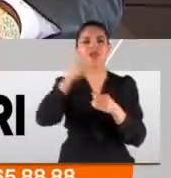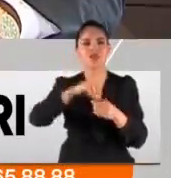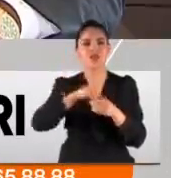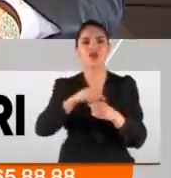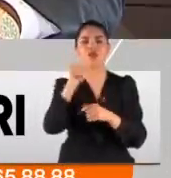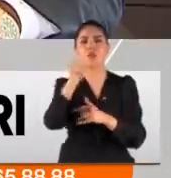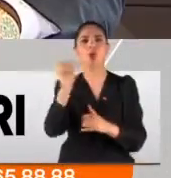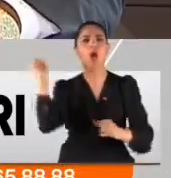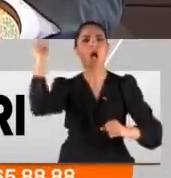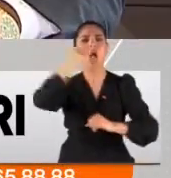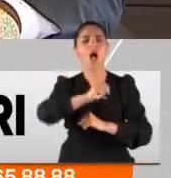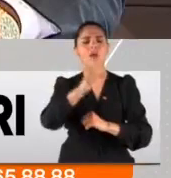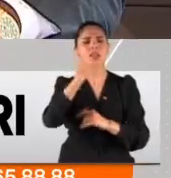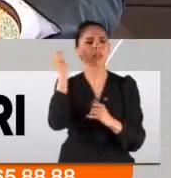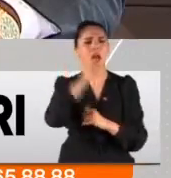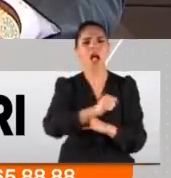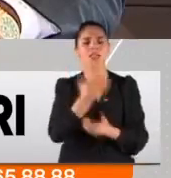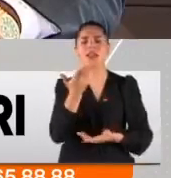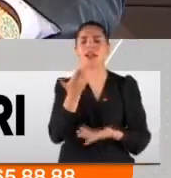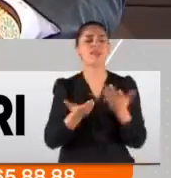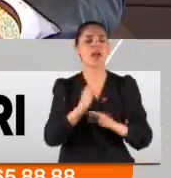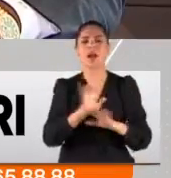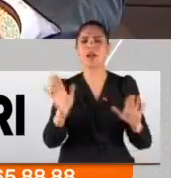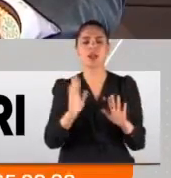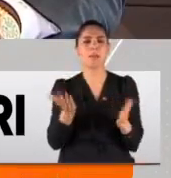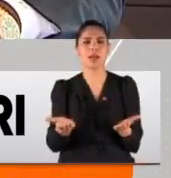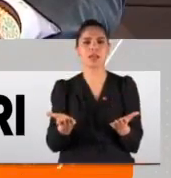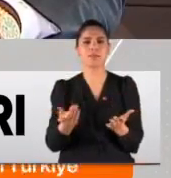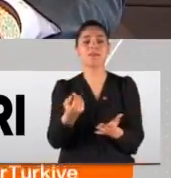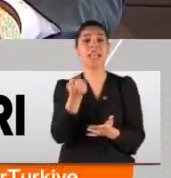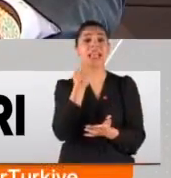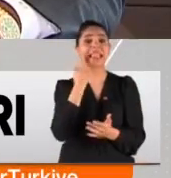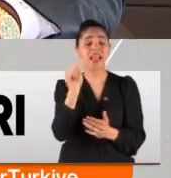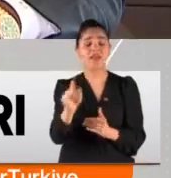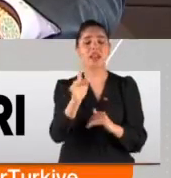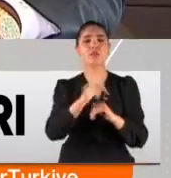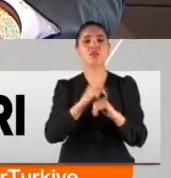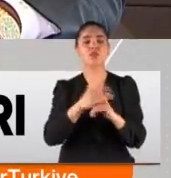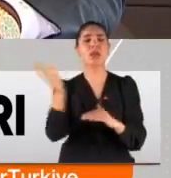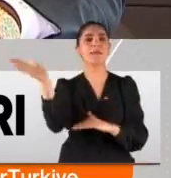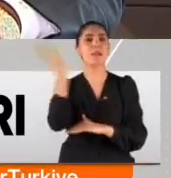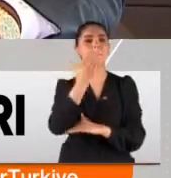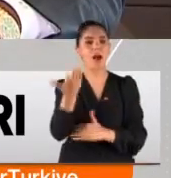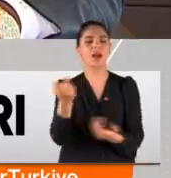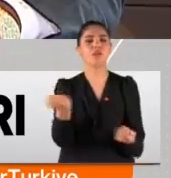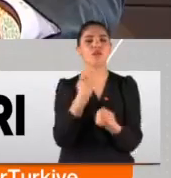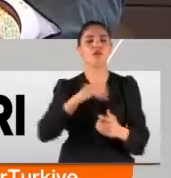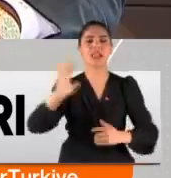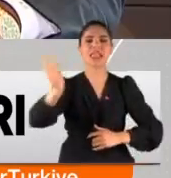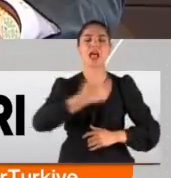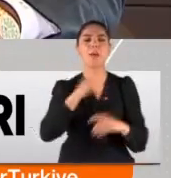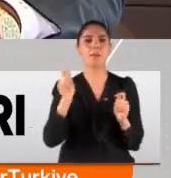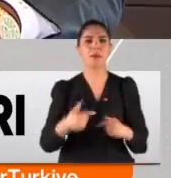bu denli hain bir saldırıyla kıyaslanamaz. Devletimize, ülkemize, bayrağımıza, işimize sahip